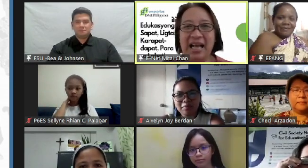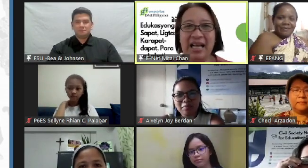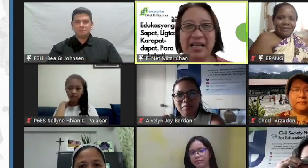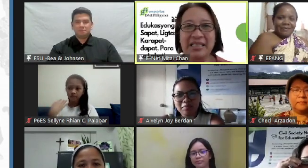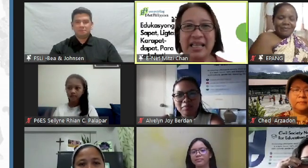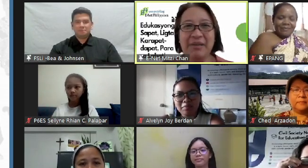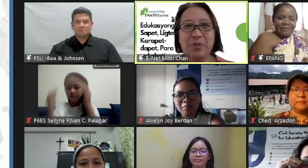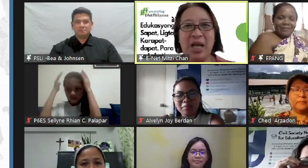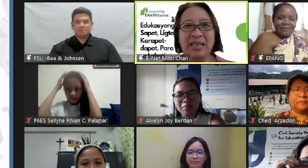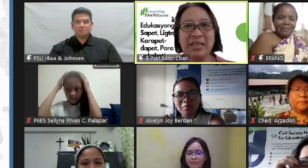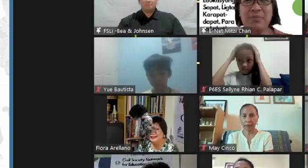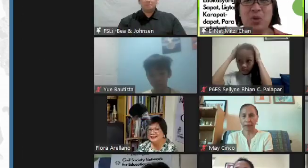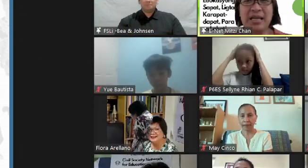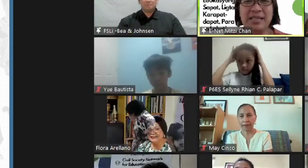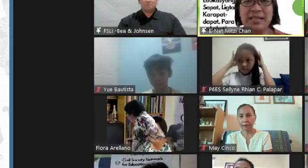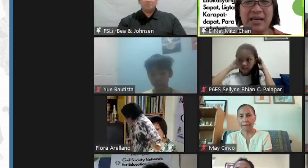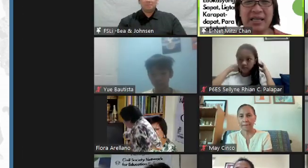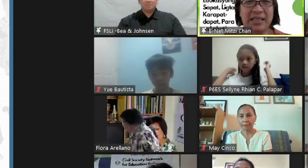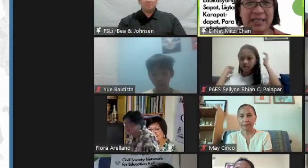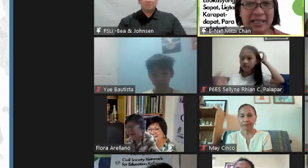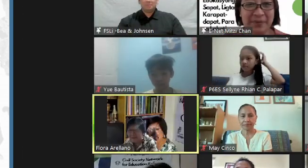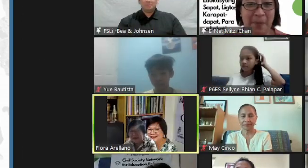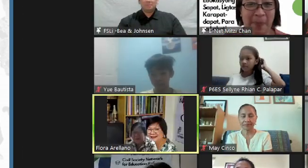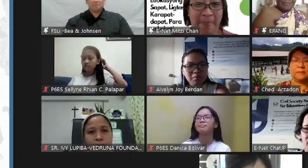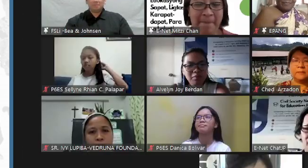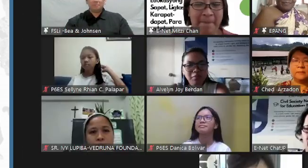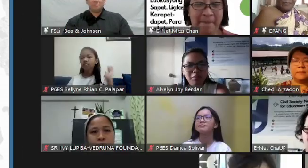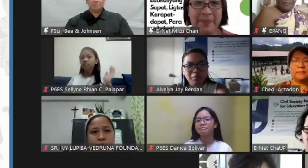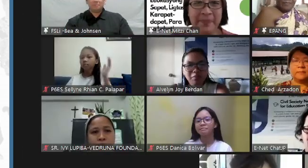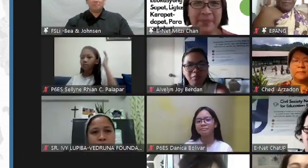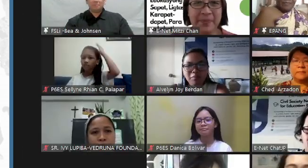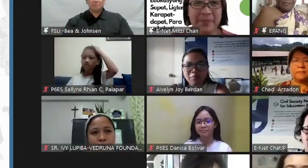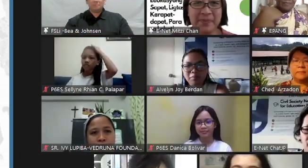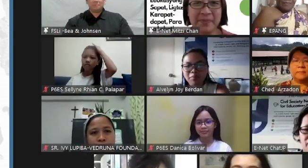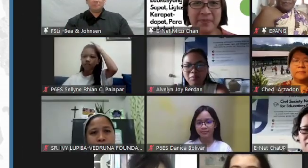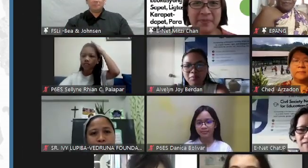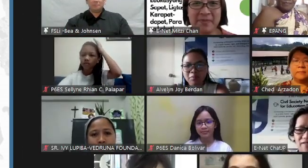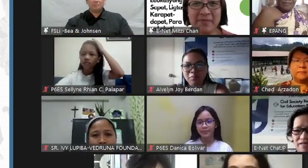Ayan, hintay lang po natin magbukas ang... Para makita kayo.